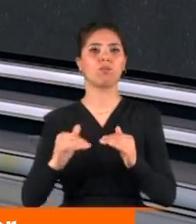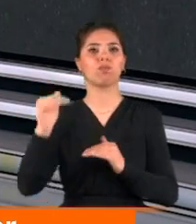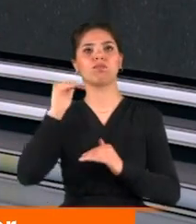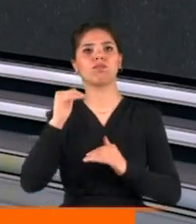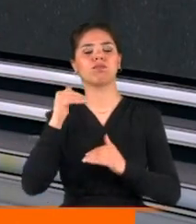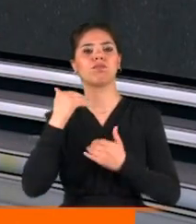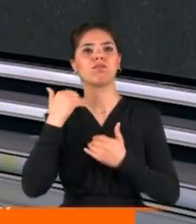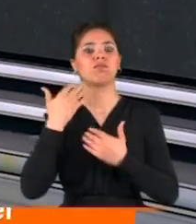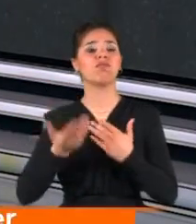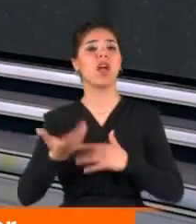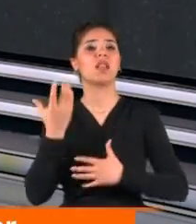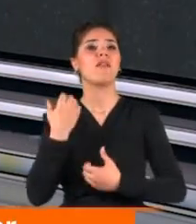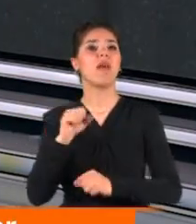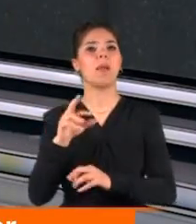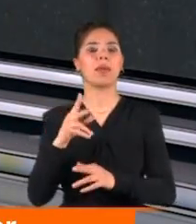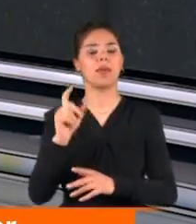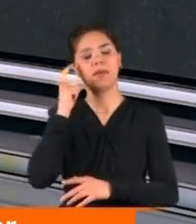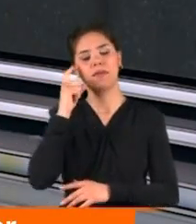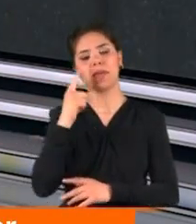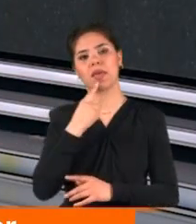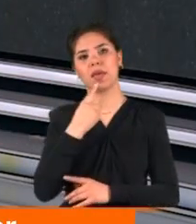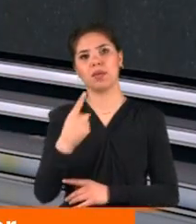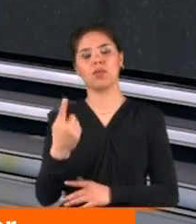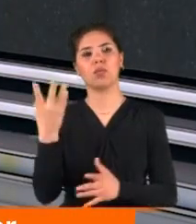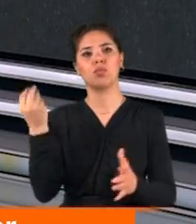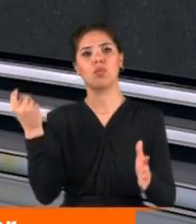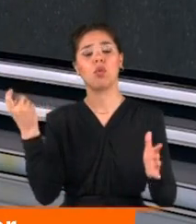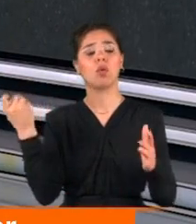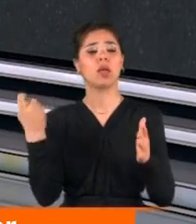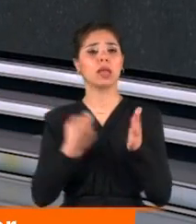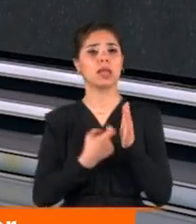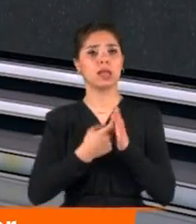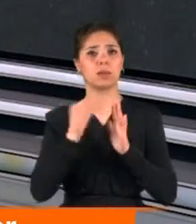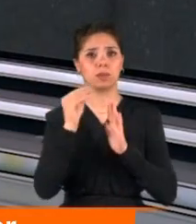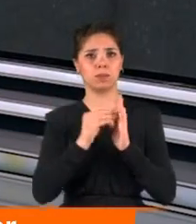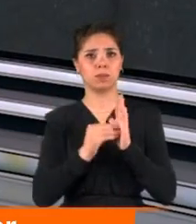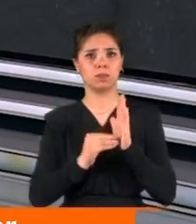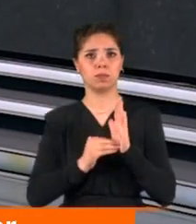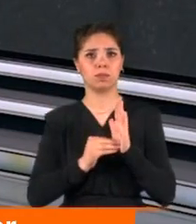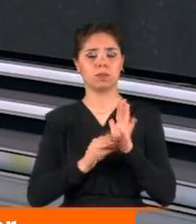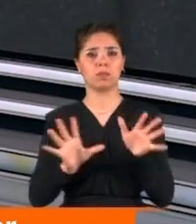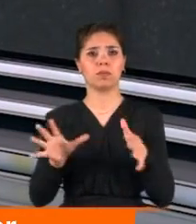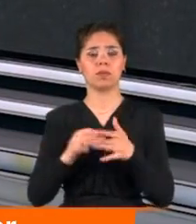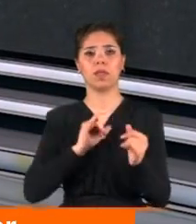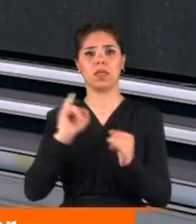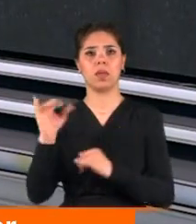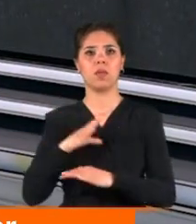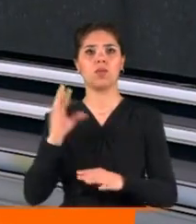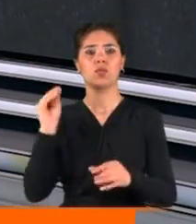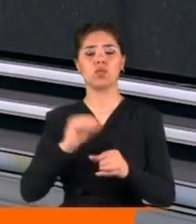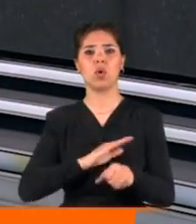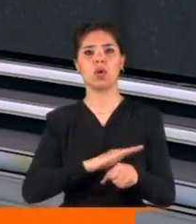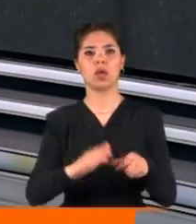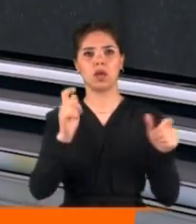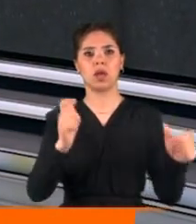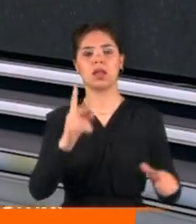gibi yorumunu da ekliyor buna. Pek çok tartışılan ismi listesinden aday gösteren Akşener'e teşkilatların tepkisi de dinmiyor tabii. Son olarak Kayseri'de